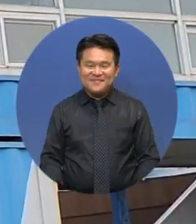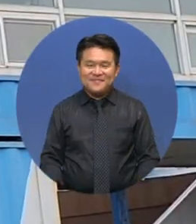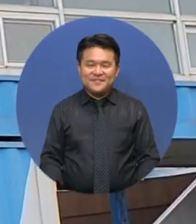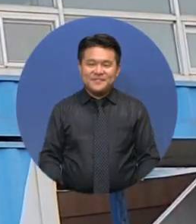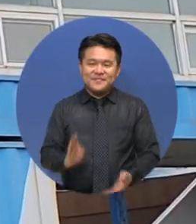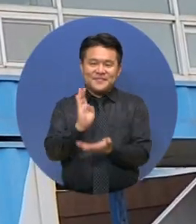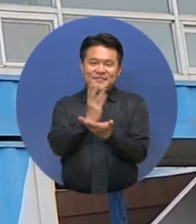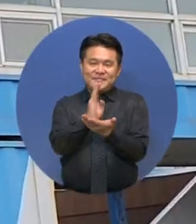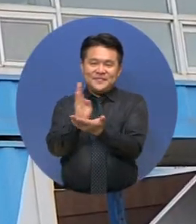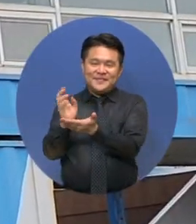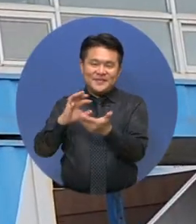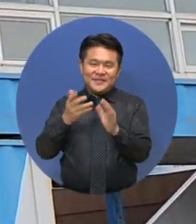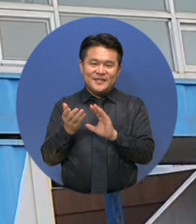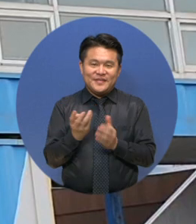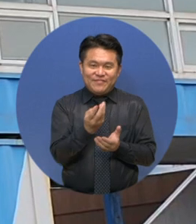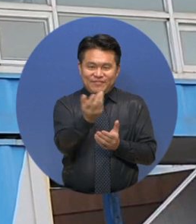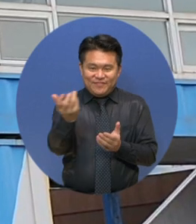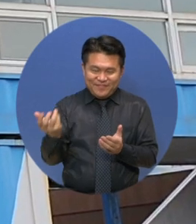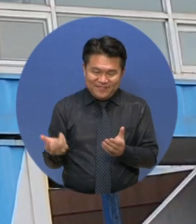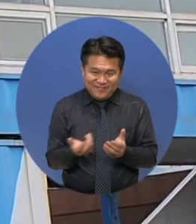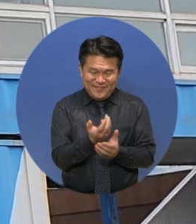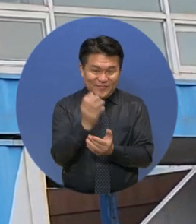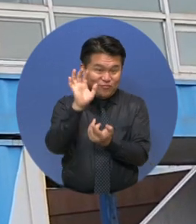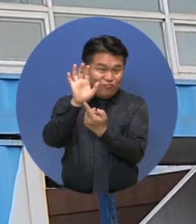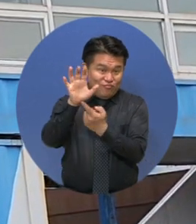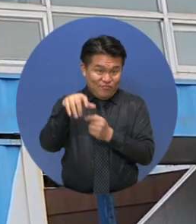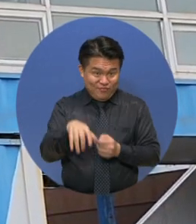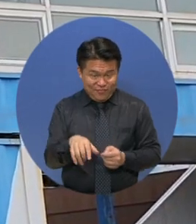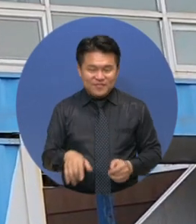요트 세계 일주 홍보 전시관입니다.